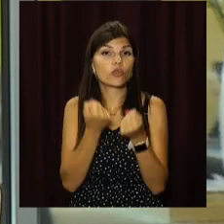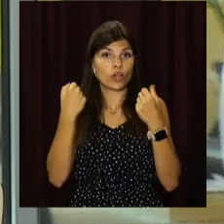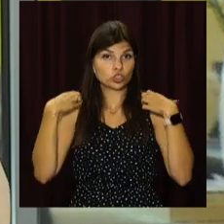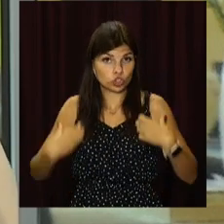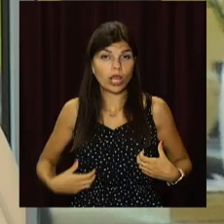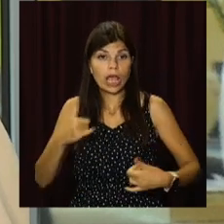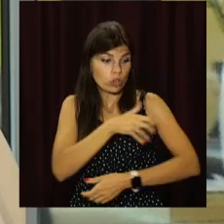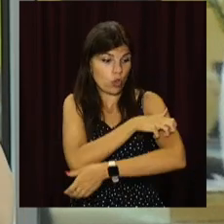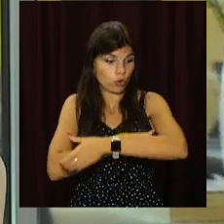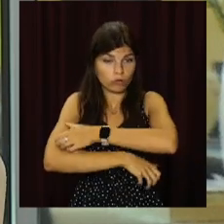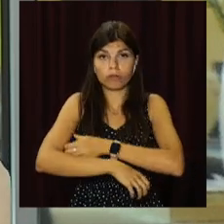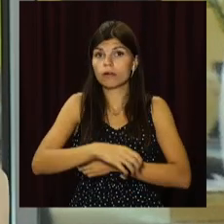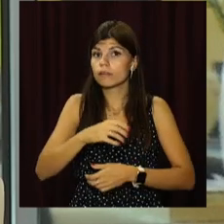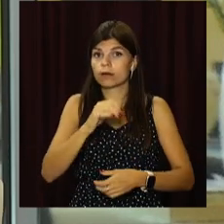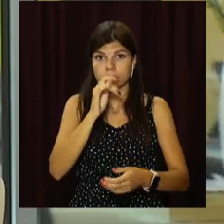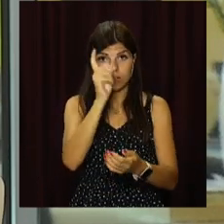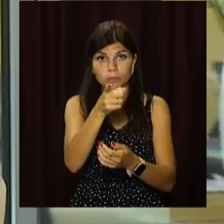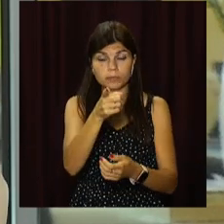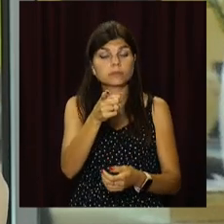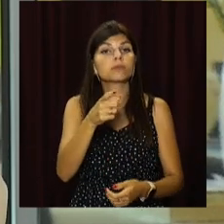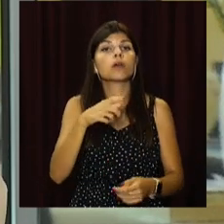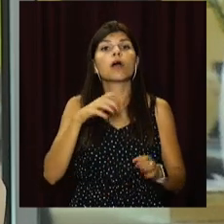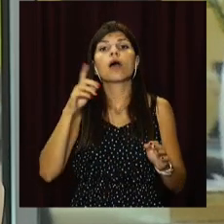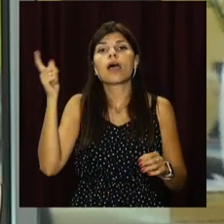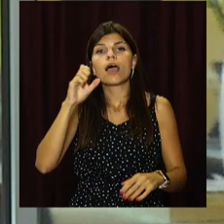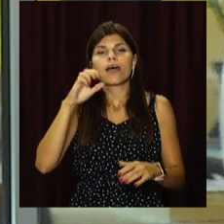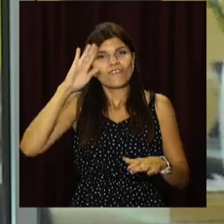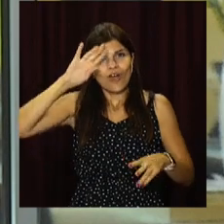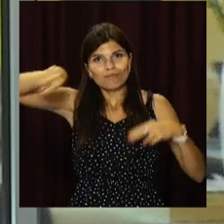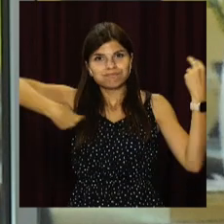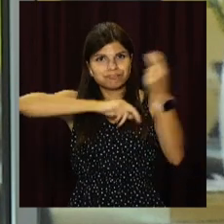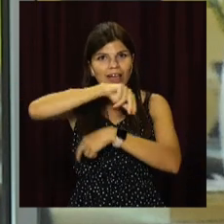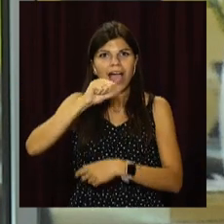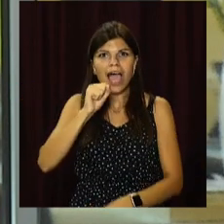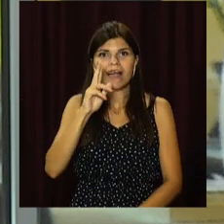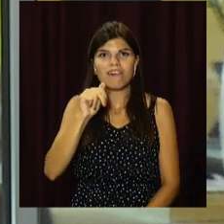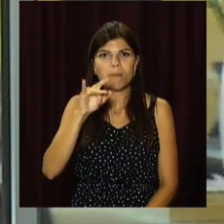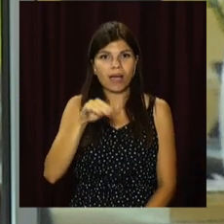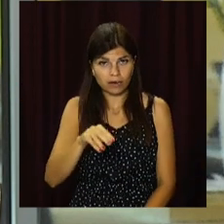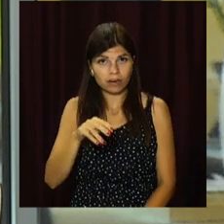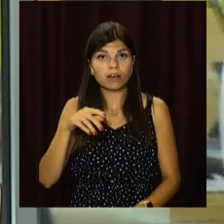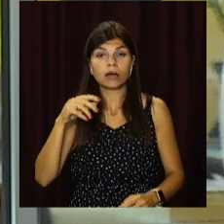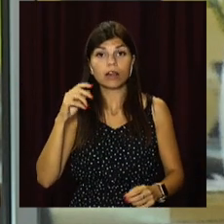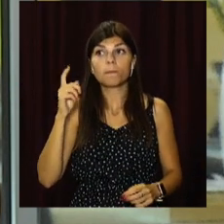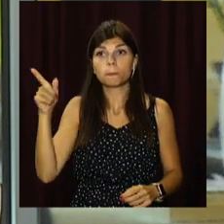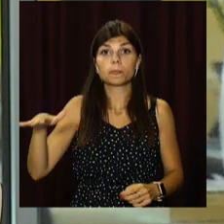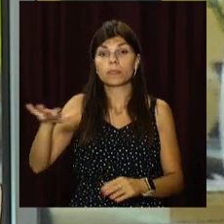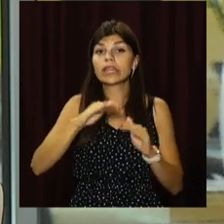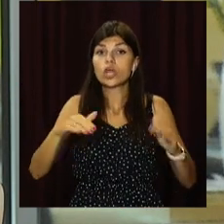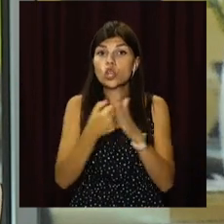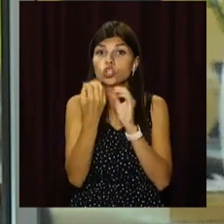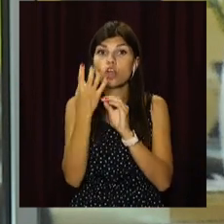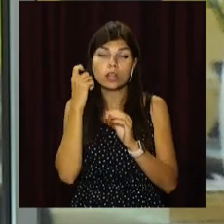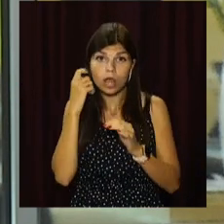та нарукавників. Зась в аквапарку Дніпра після загибелі хлопчика змінили правила відвідування великого басейну дітьми до